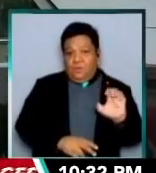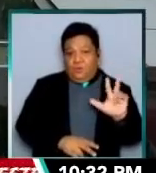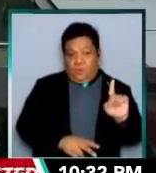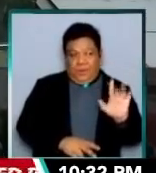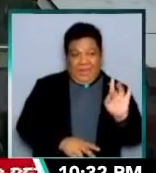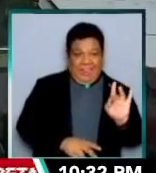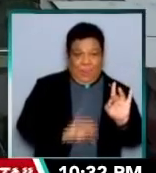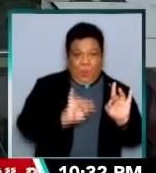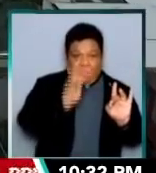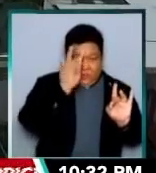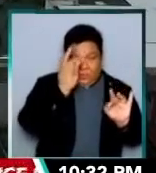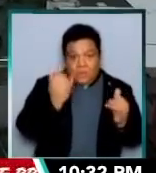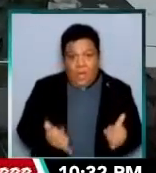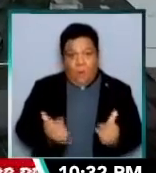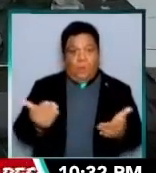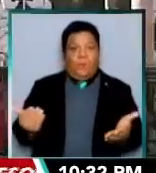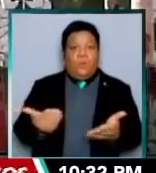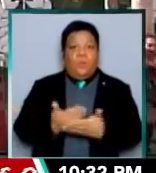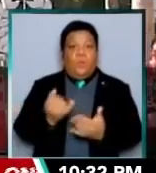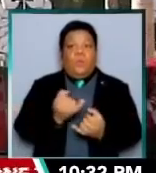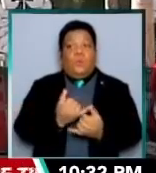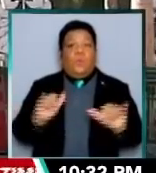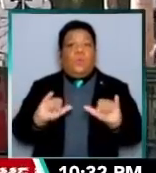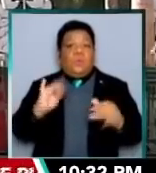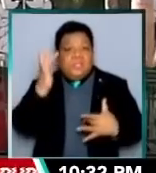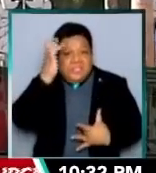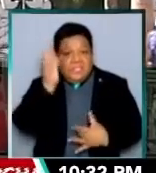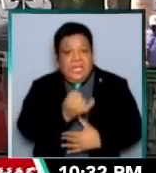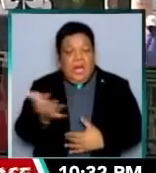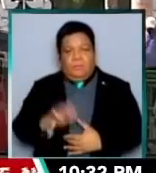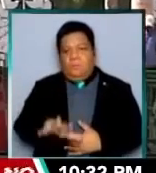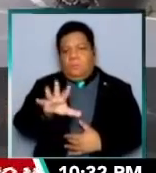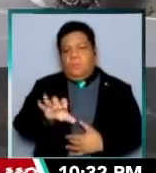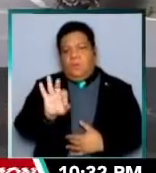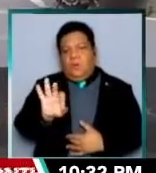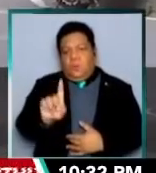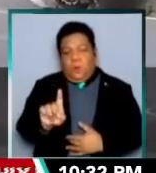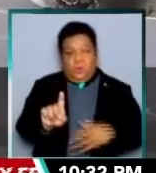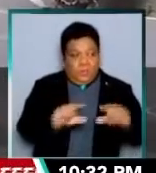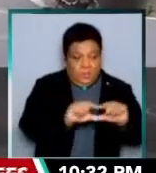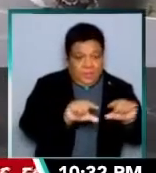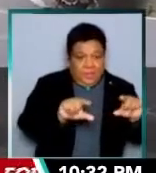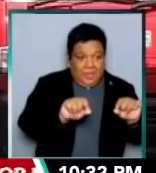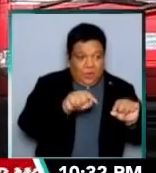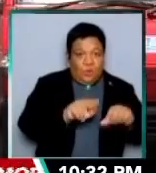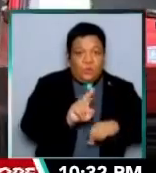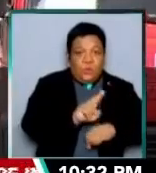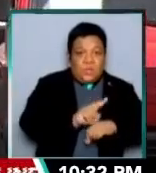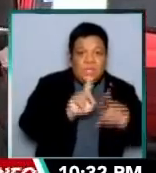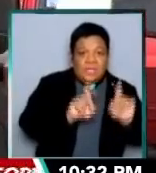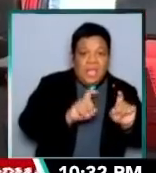sa 591 ang active cases kahapon. Di pa kasali dyan ang antigen test positives kung saan 713